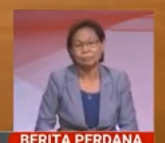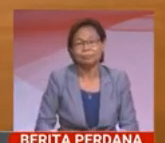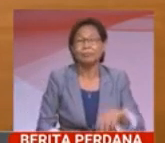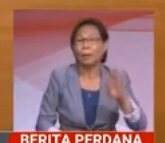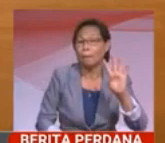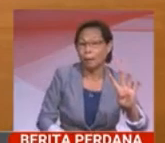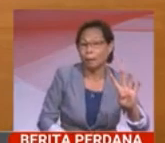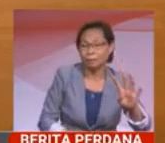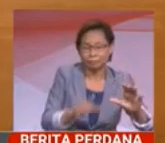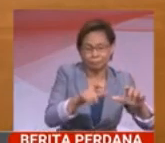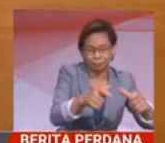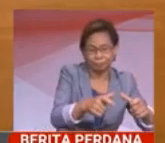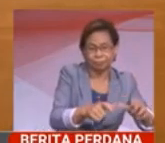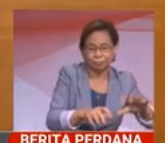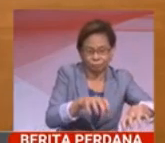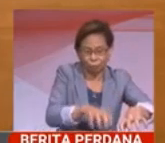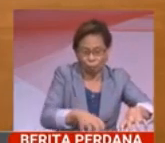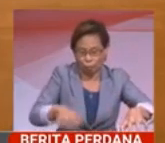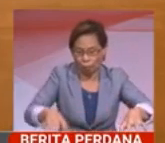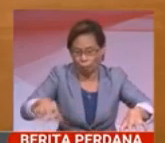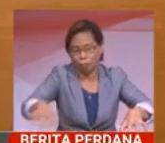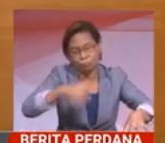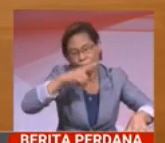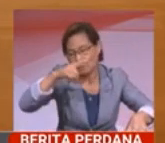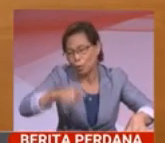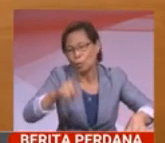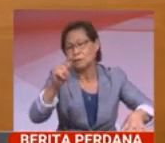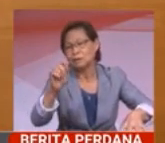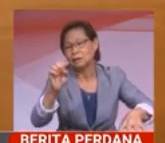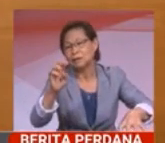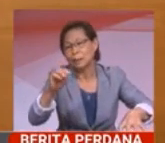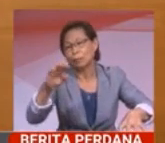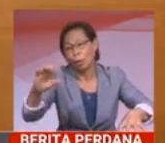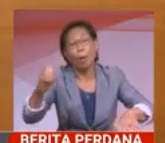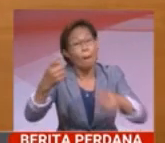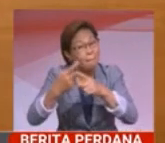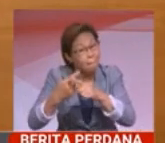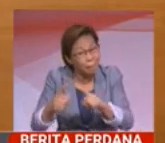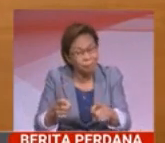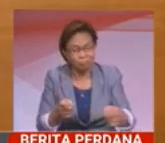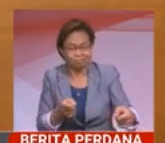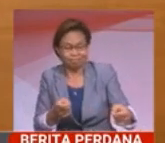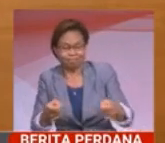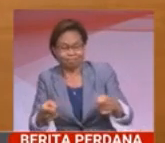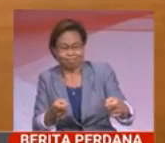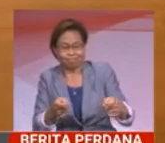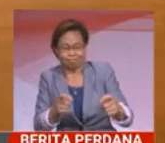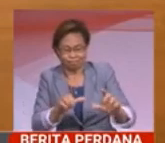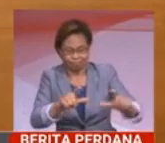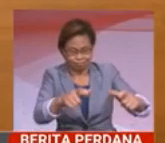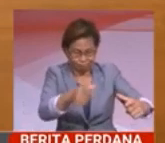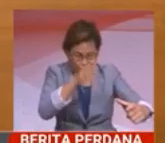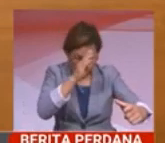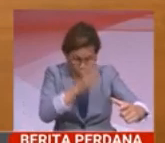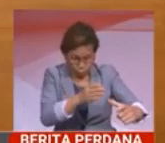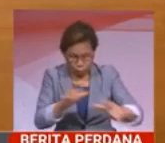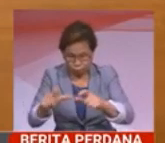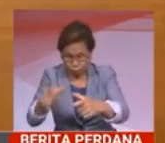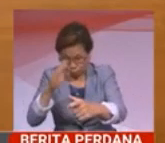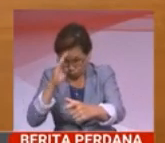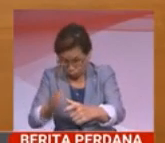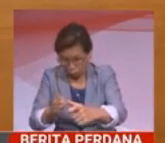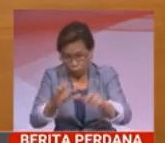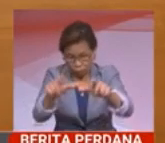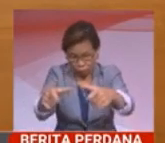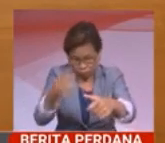empat daerah tersebut walau bagaimanapun kawalan secara bersasaran kita